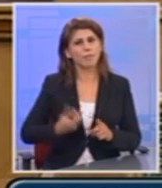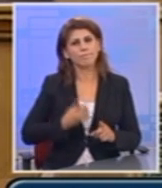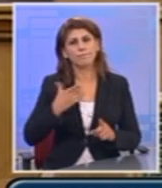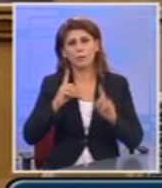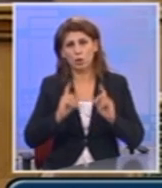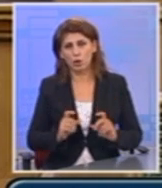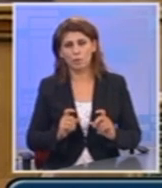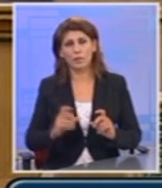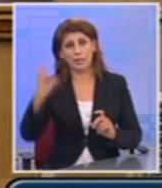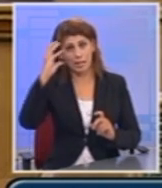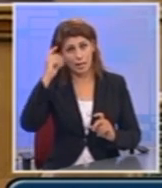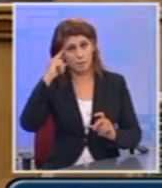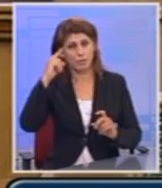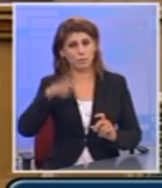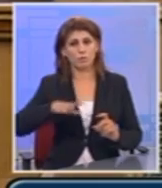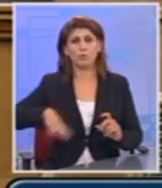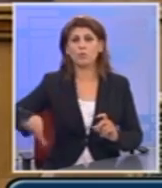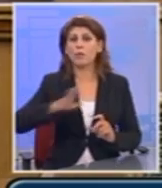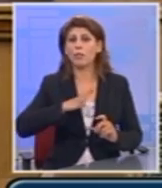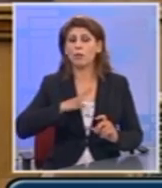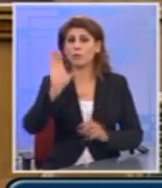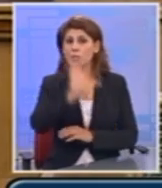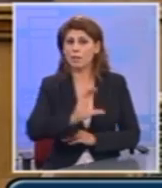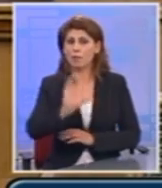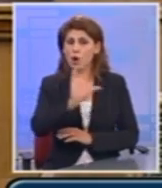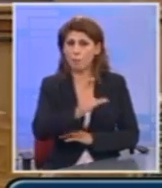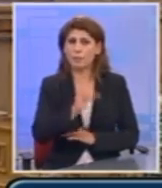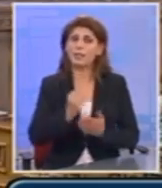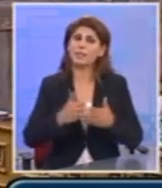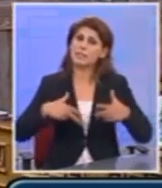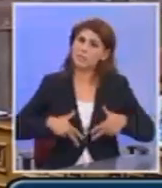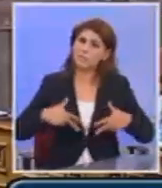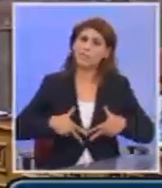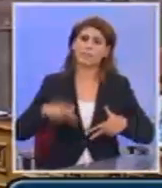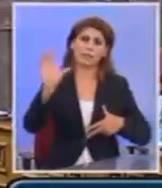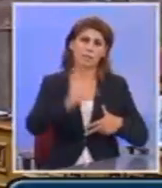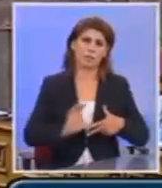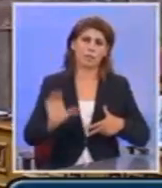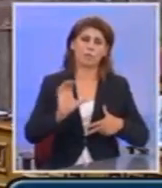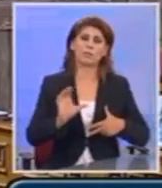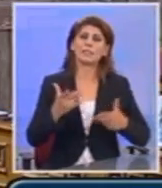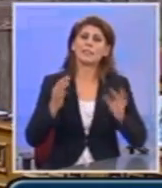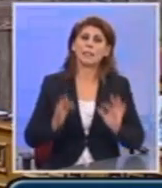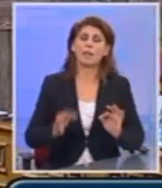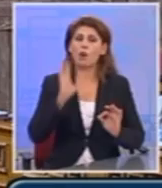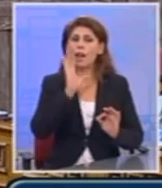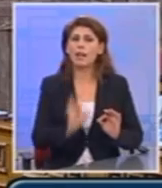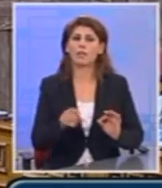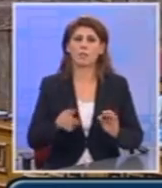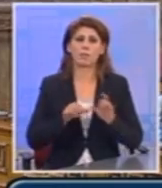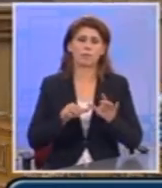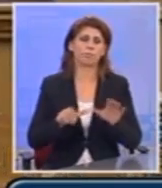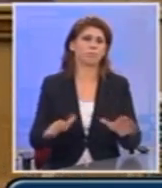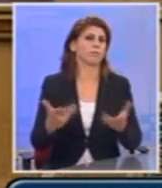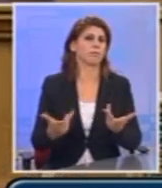υποχρεωμένη να υπενθυμίσω τους λαούς της ευρώπης και τις κυβερνήσεις της ευρώπης ποια είναι η αλήθεια για τις επιπτώσεις